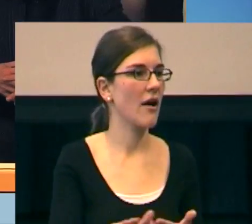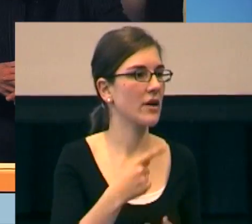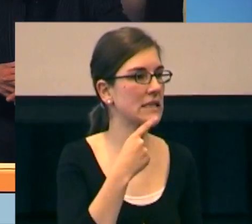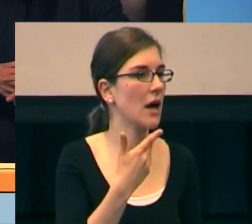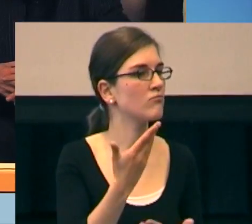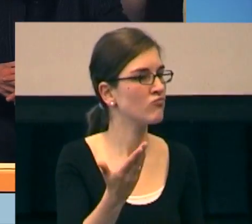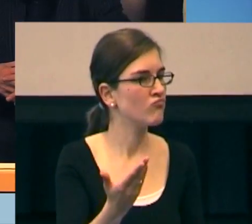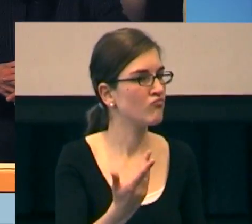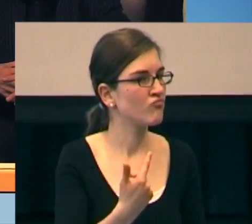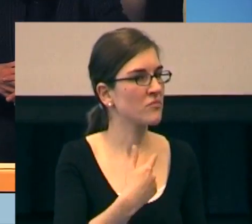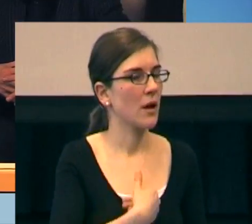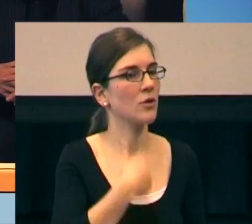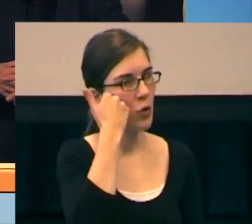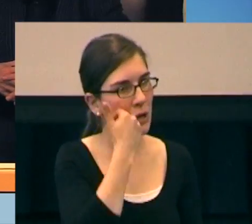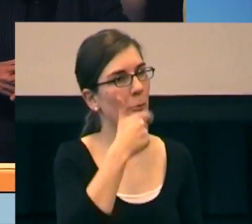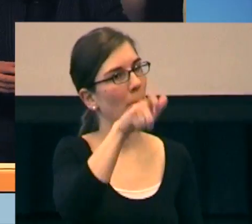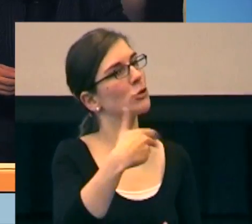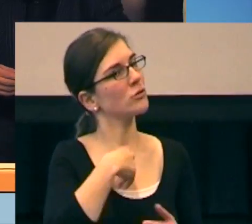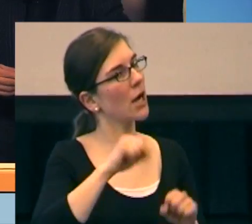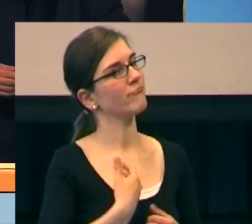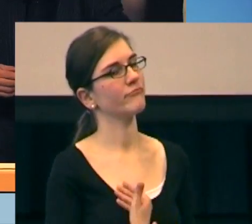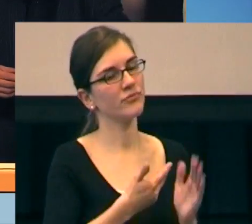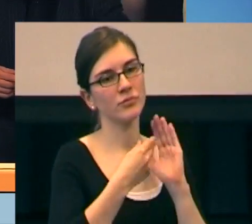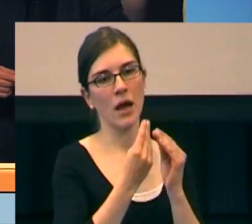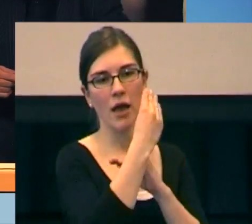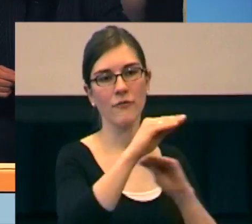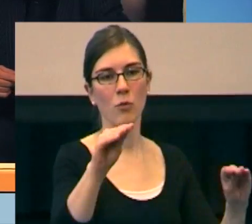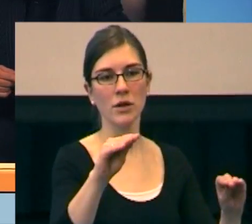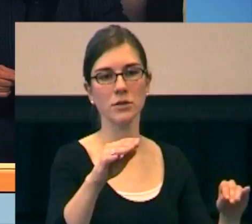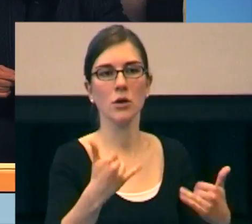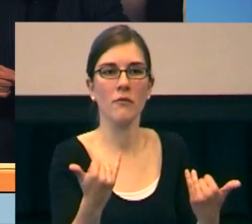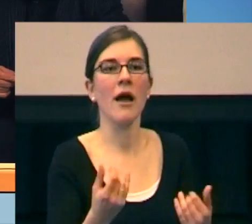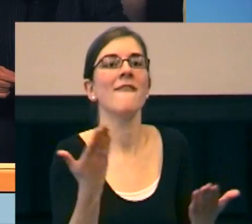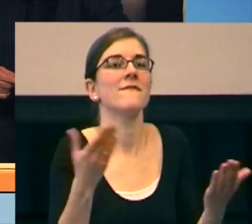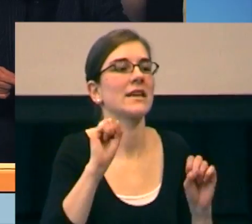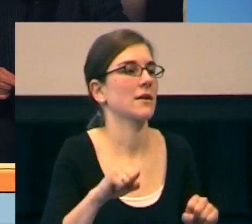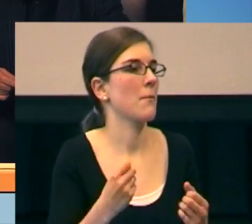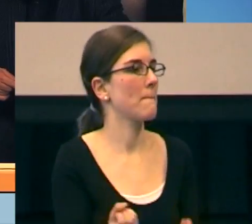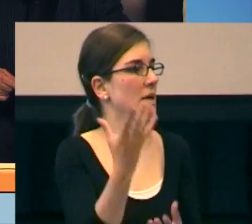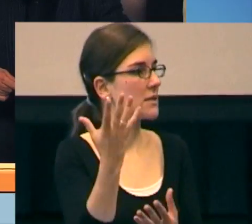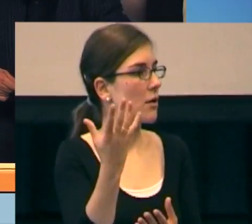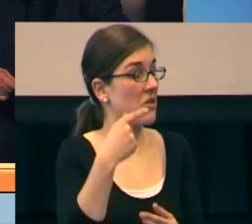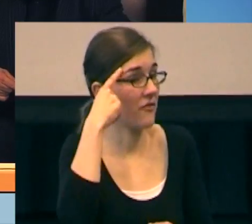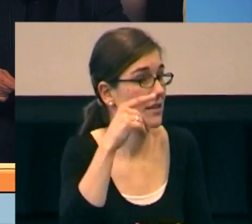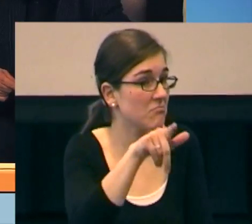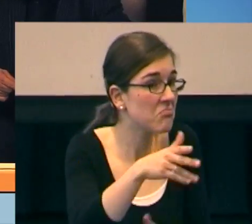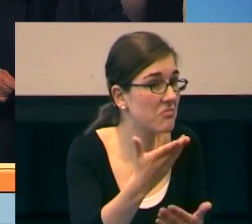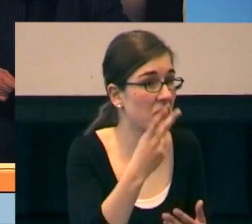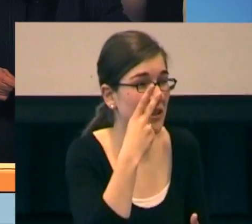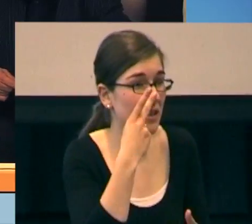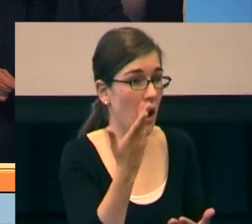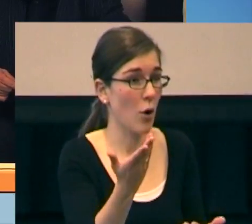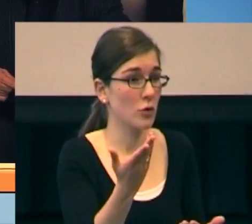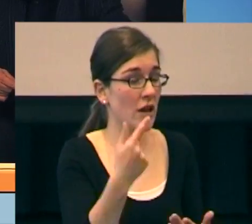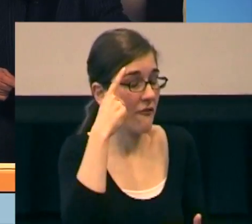zu sagen lieber Mensch ich kann dich informieren darüber was passieren kann ich weiß nicht was bei dir los ist ich